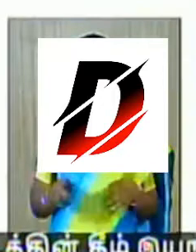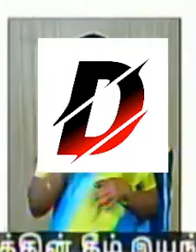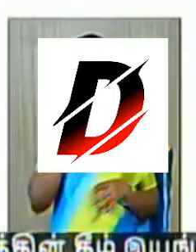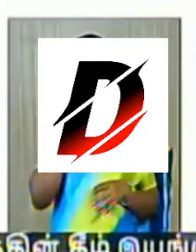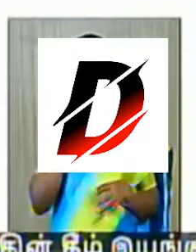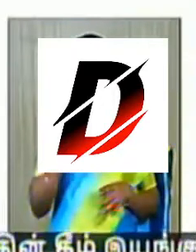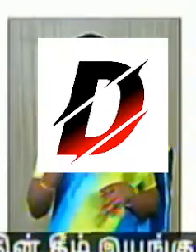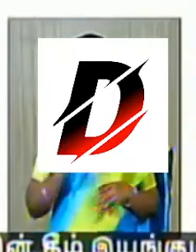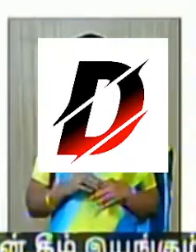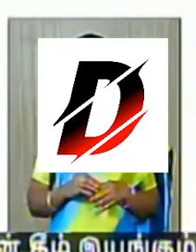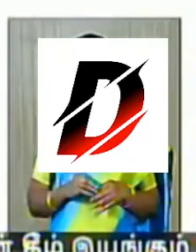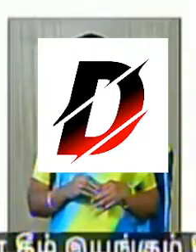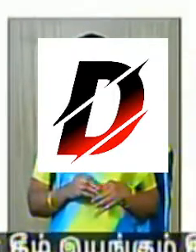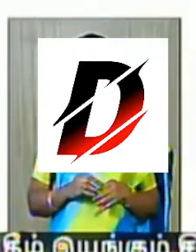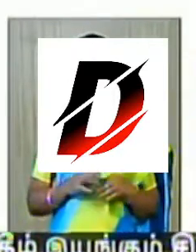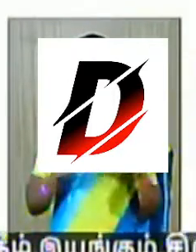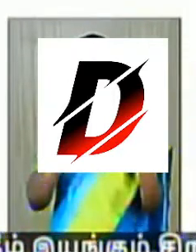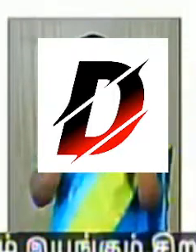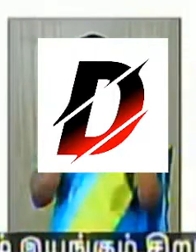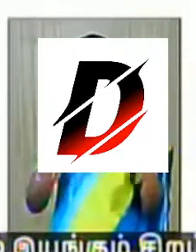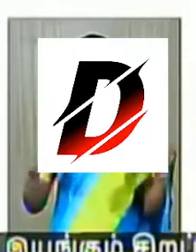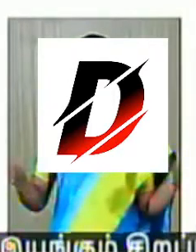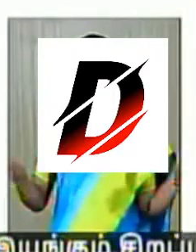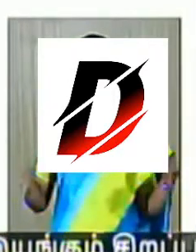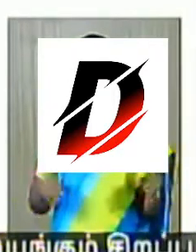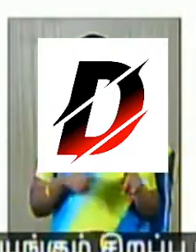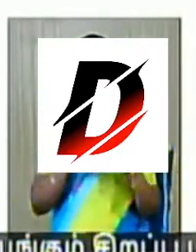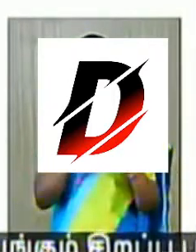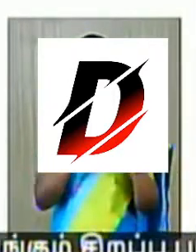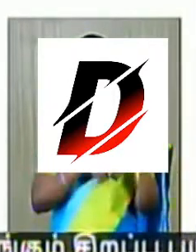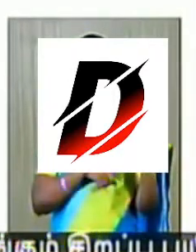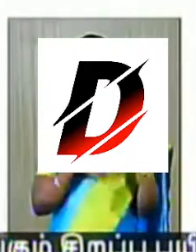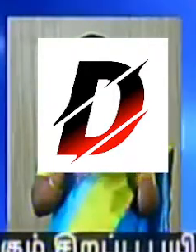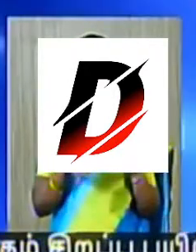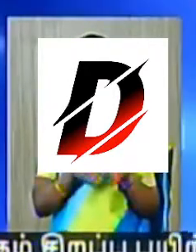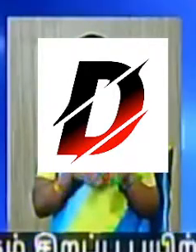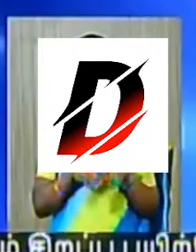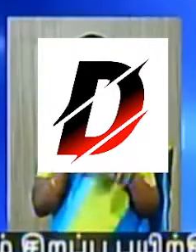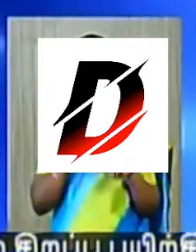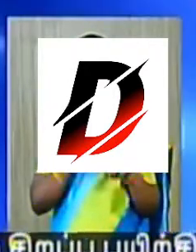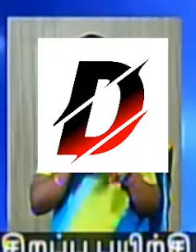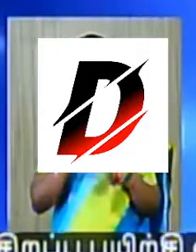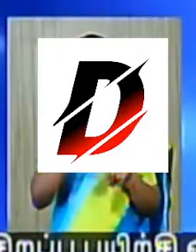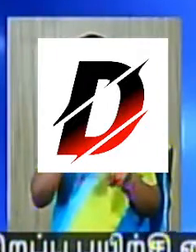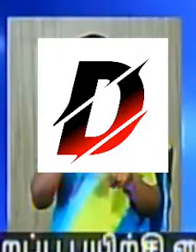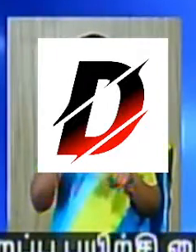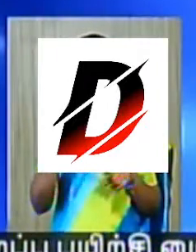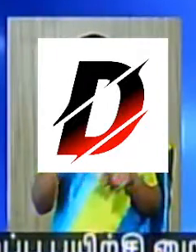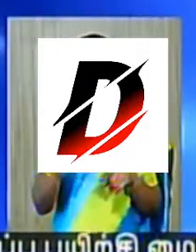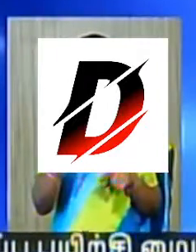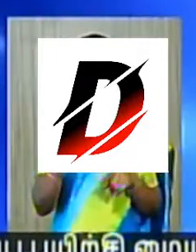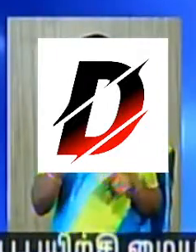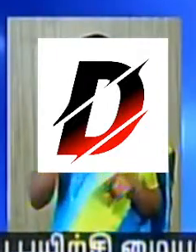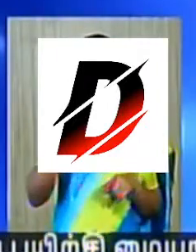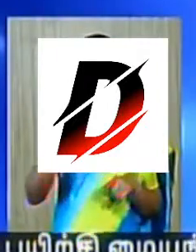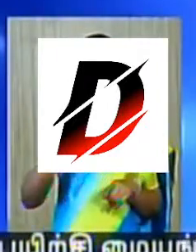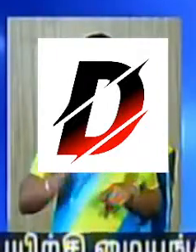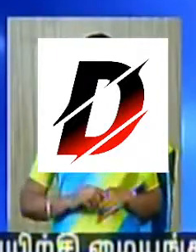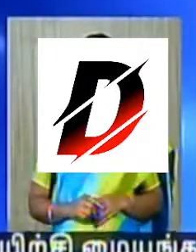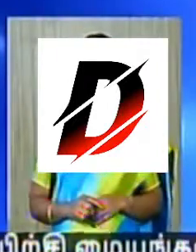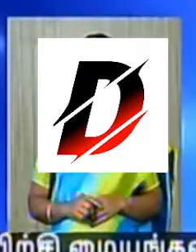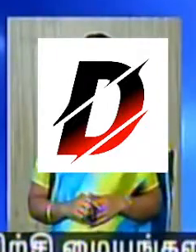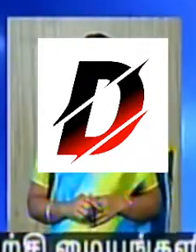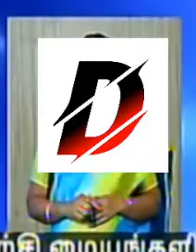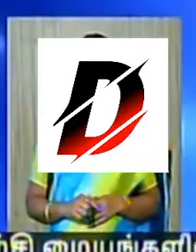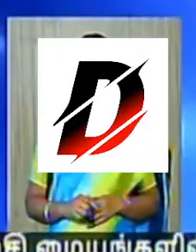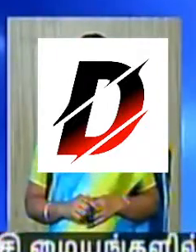பாருங்கள். முதல்ல நாம் கண்டுபிடிச்சிக்கலாமா, x²-9. ஸோ -9 நம்ம -3+3 எழுதிக்கலாம் அப்படியா?